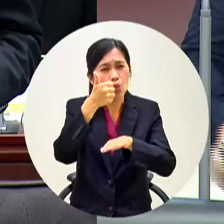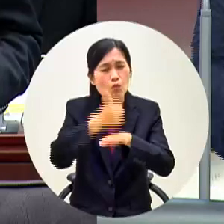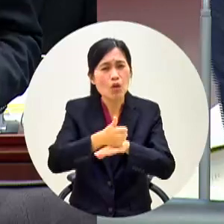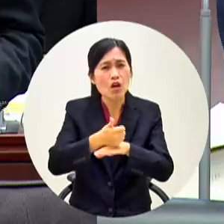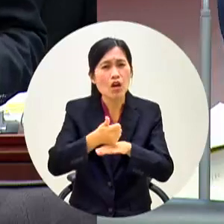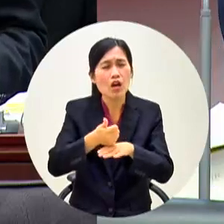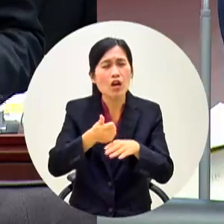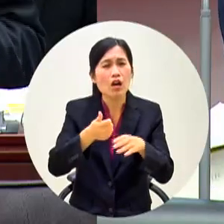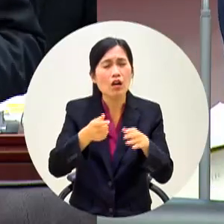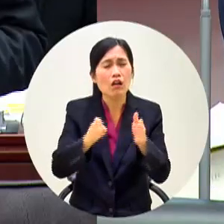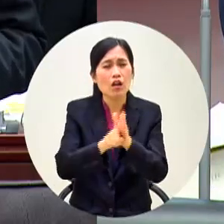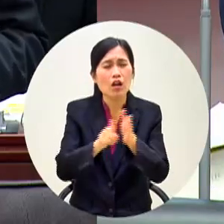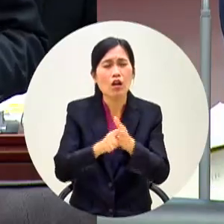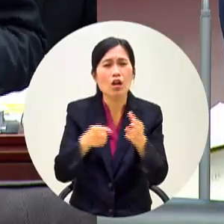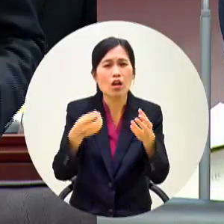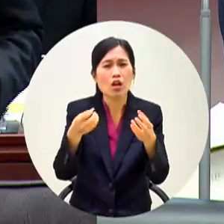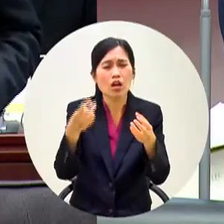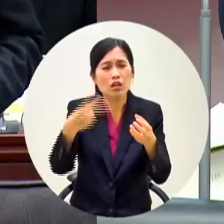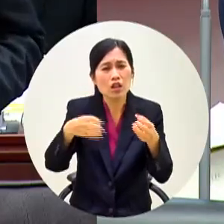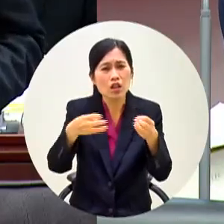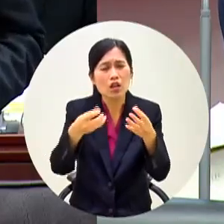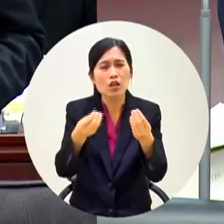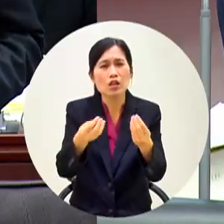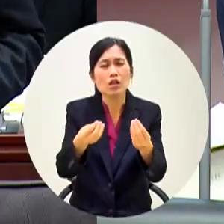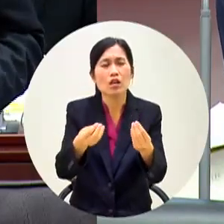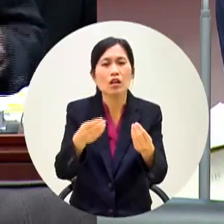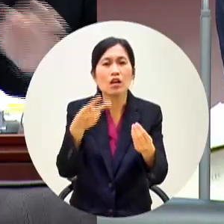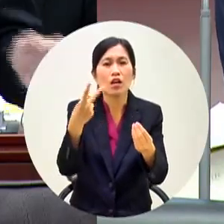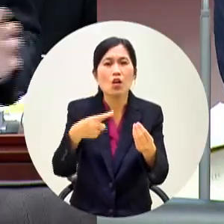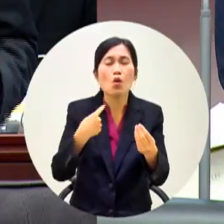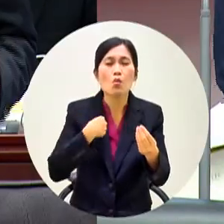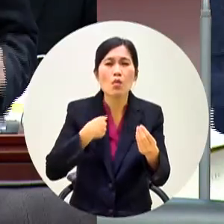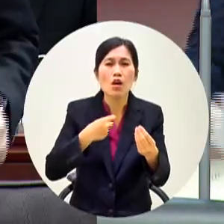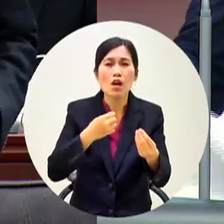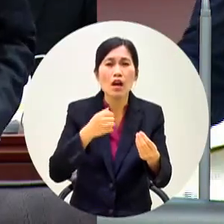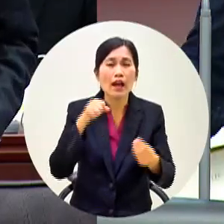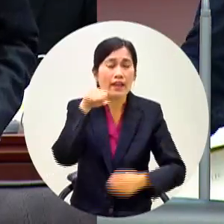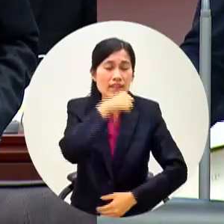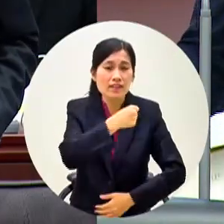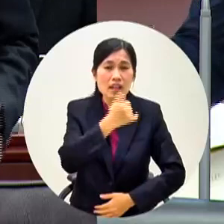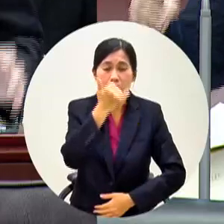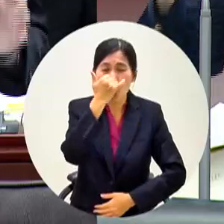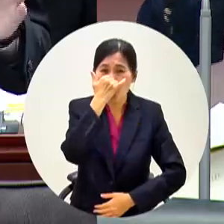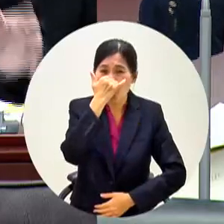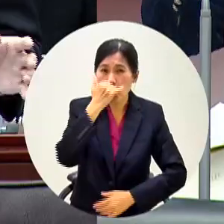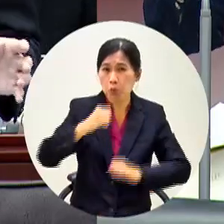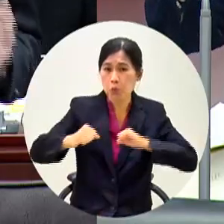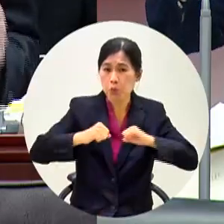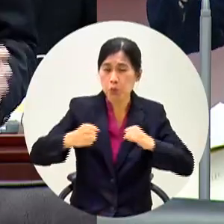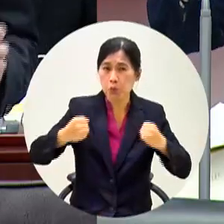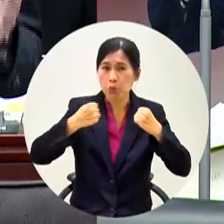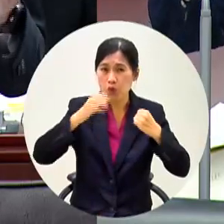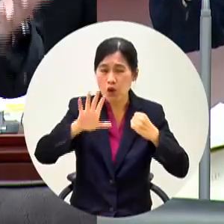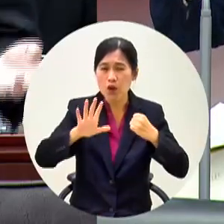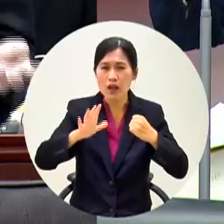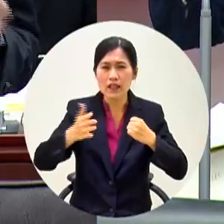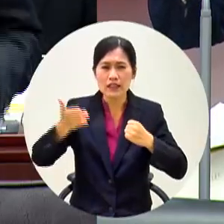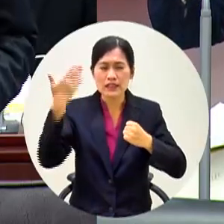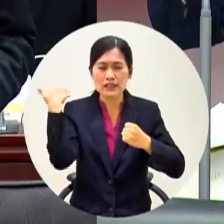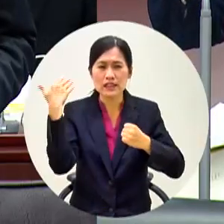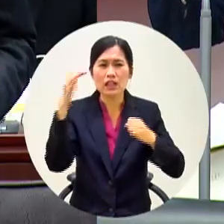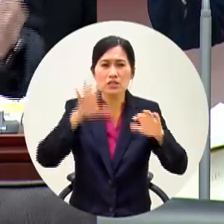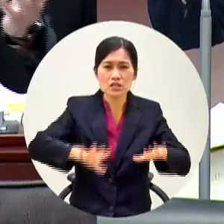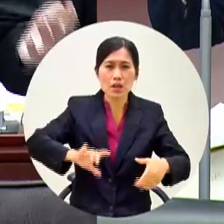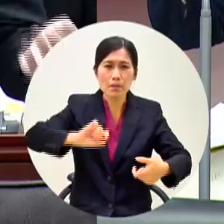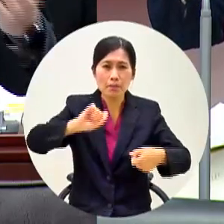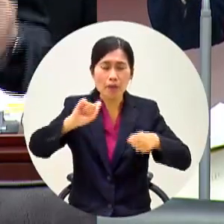猪有没有竞争力？有，当然有竞争力。在过去跟现在时空不同，现在我们不管是口蹄